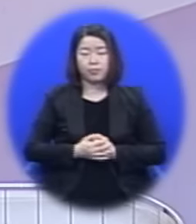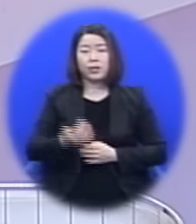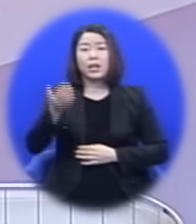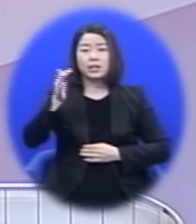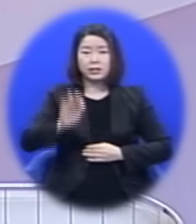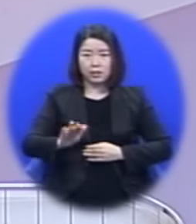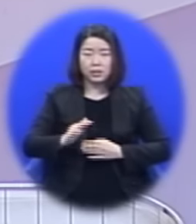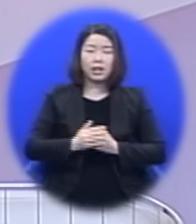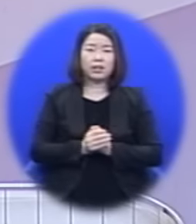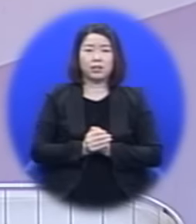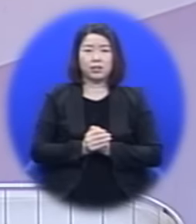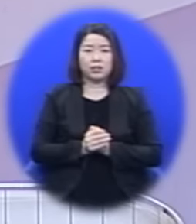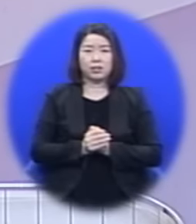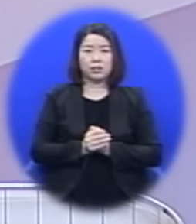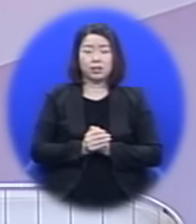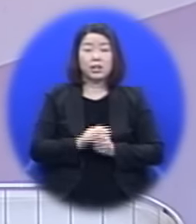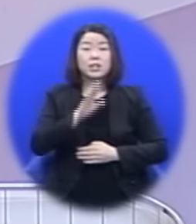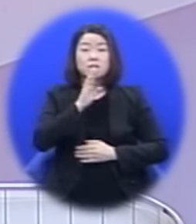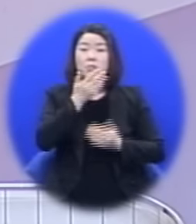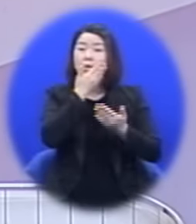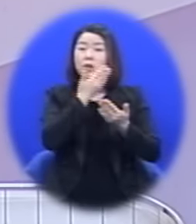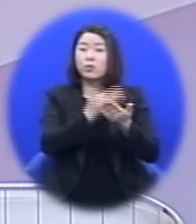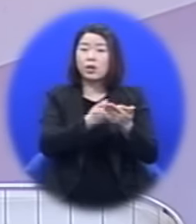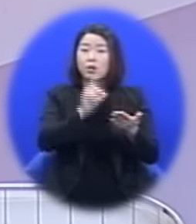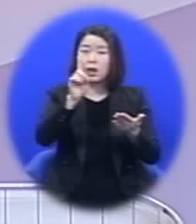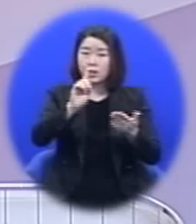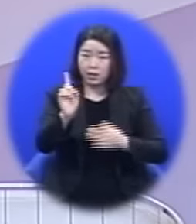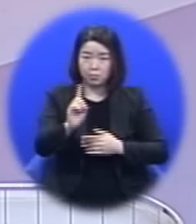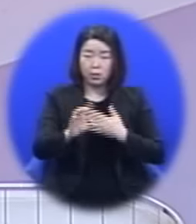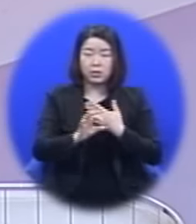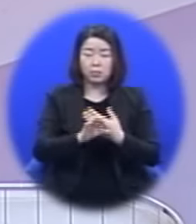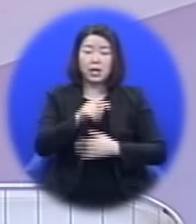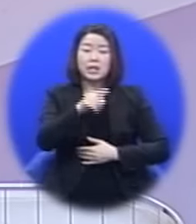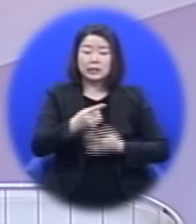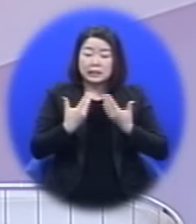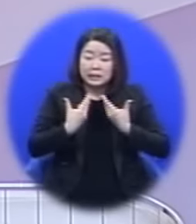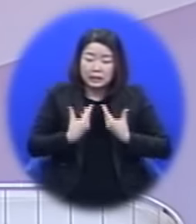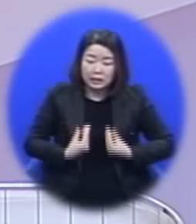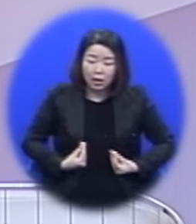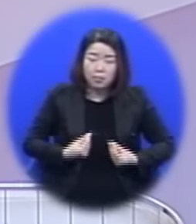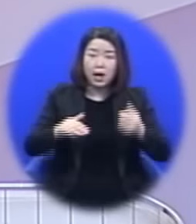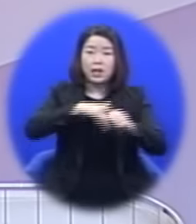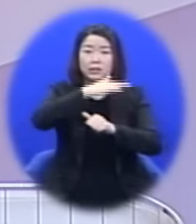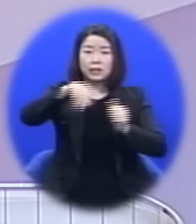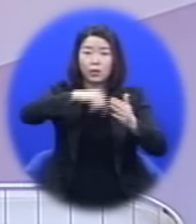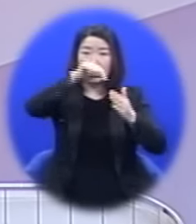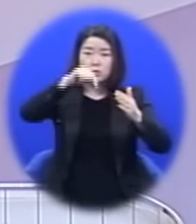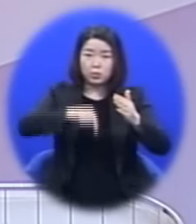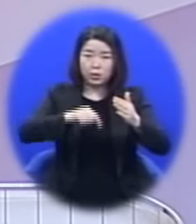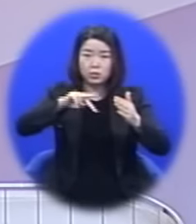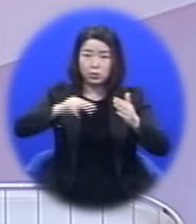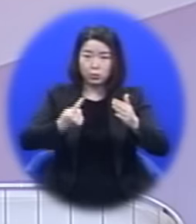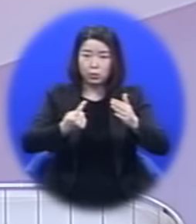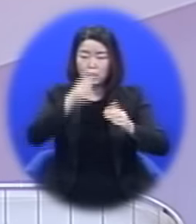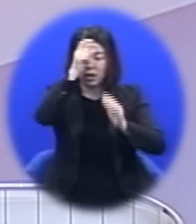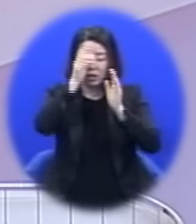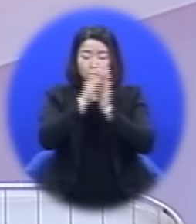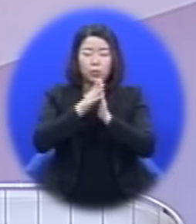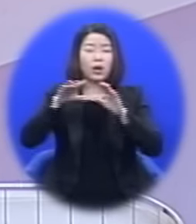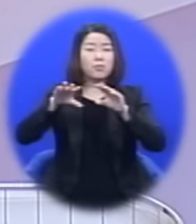그러나 참 귀한 거 하나는 그 절망적인 상황 속에서도 기도를 그치지 않았다는